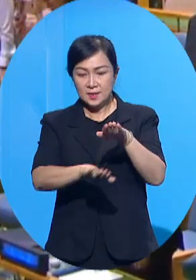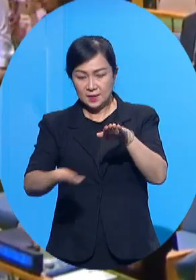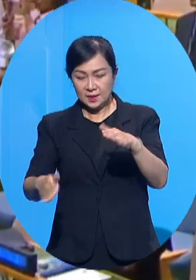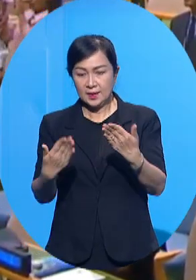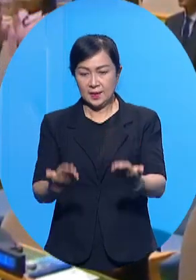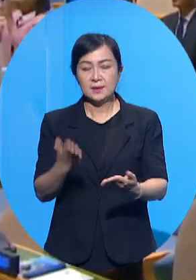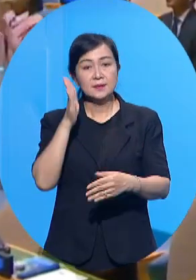tại và tương lai